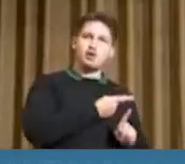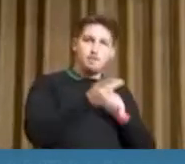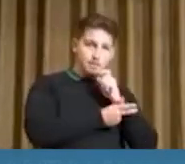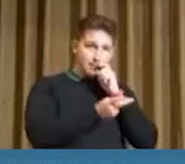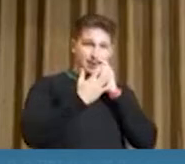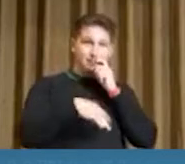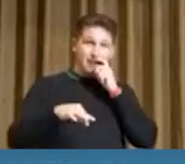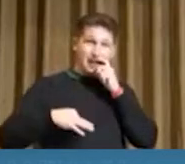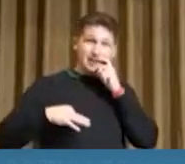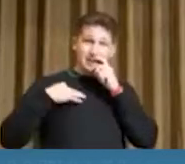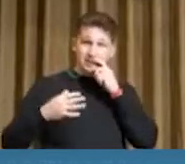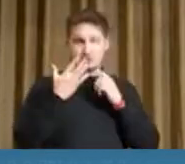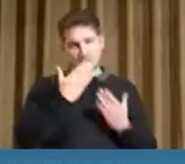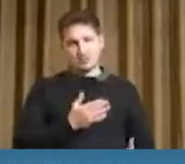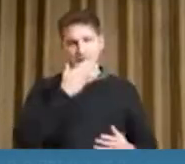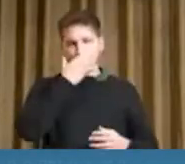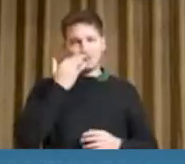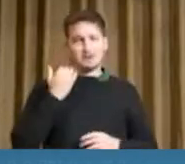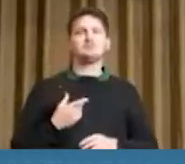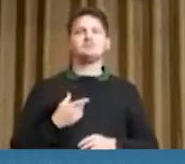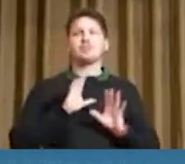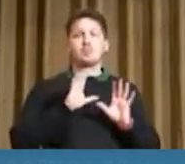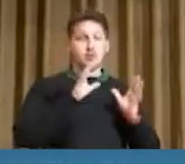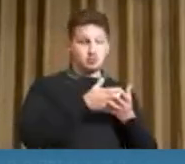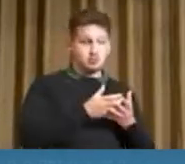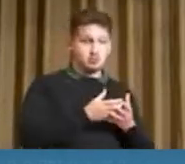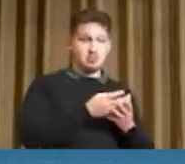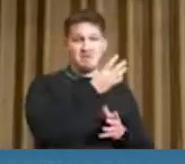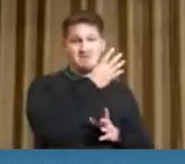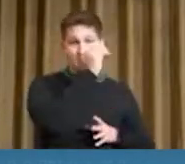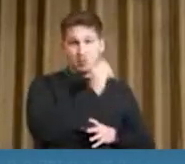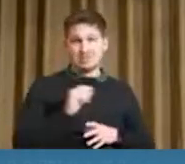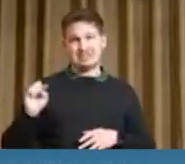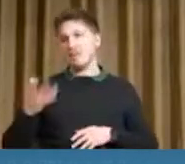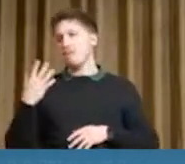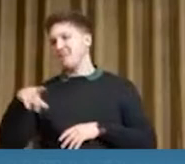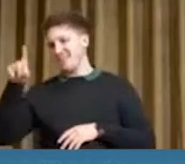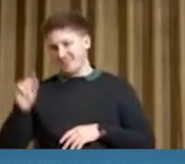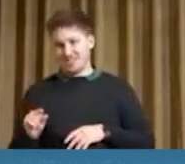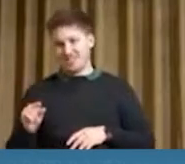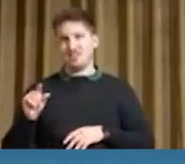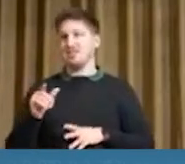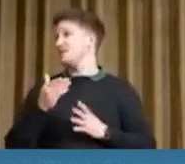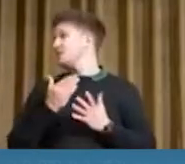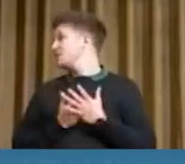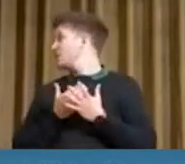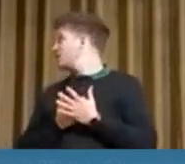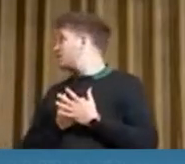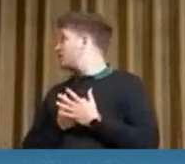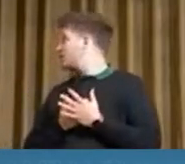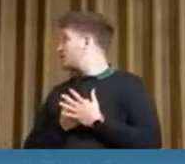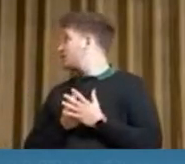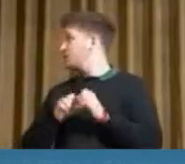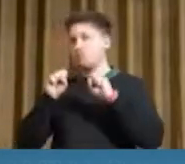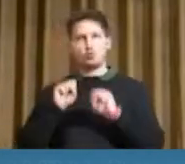mit 4%, bei der Kohorte 1, Kohorte 2 sind es etwas weniger. Liegt vielleicht daran, dass da noch mal